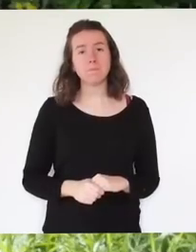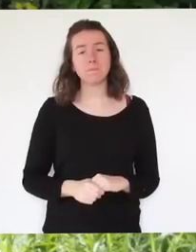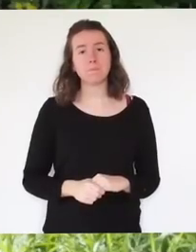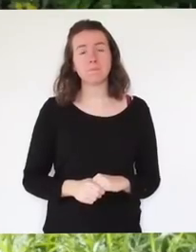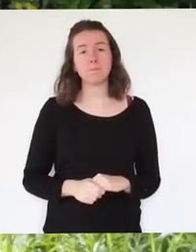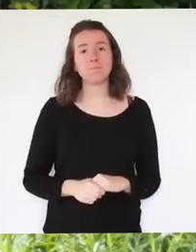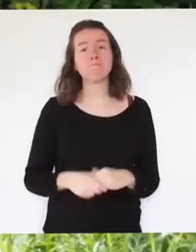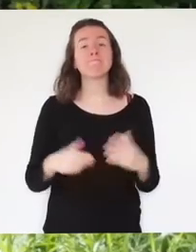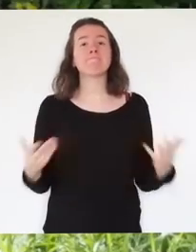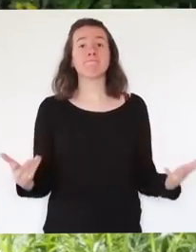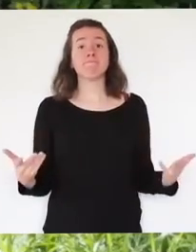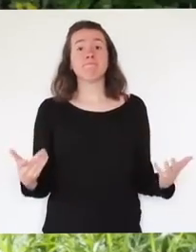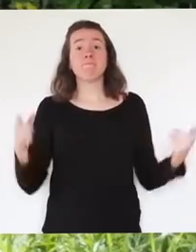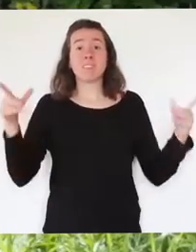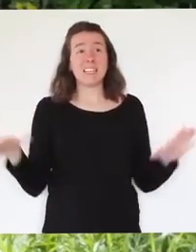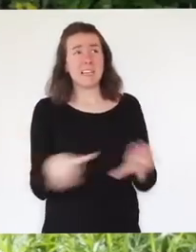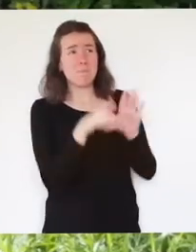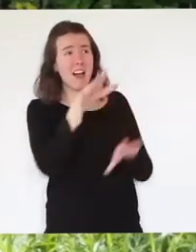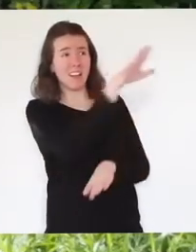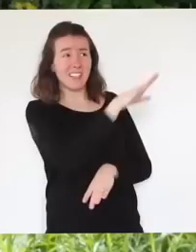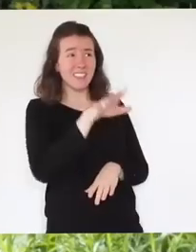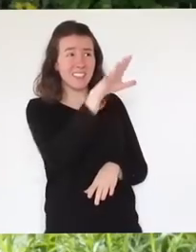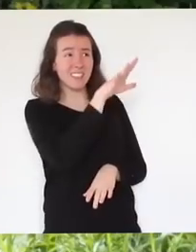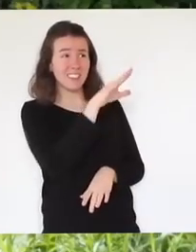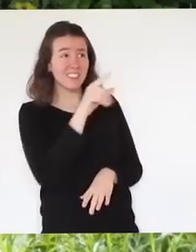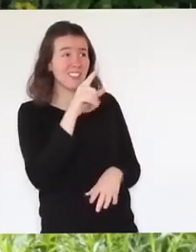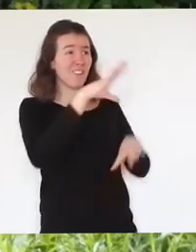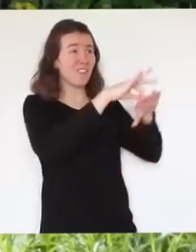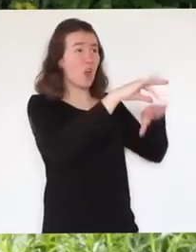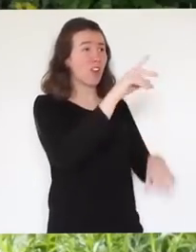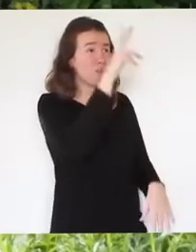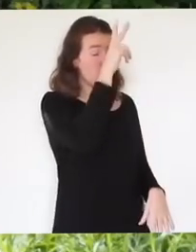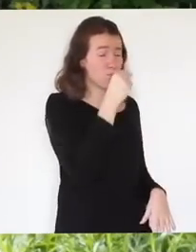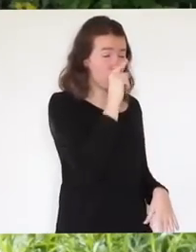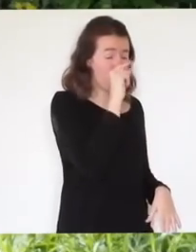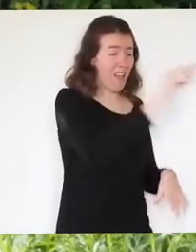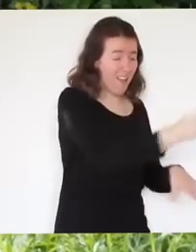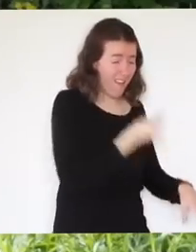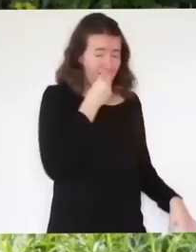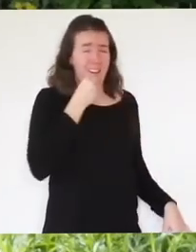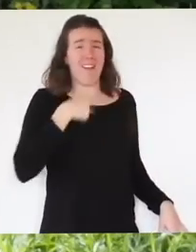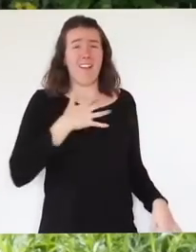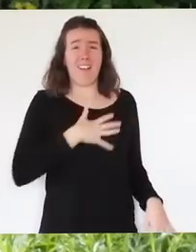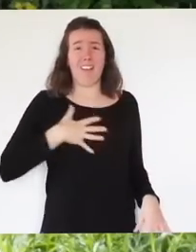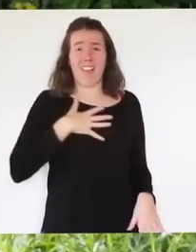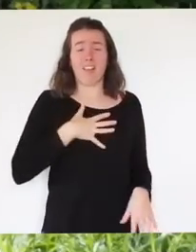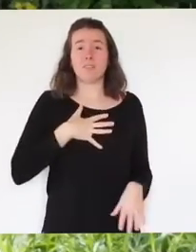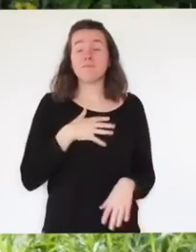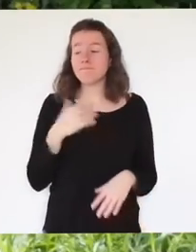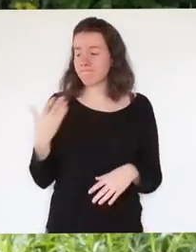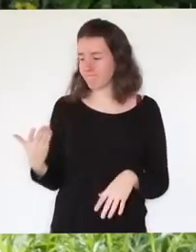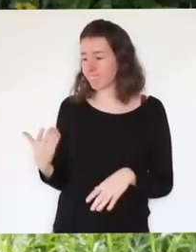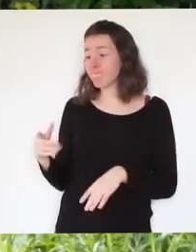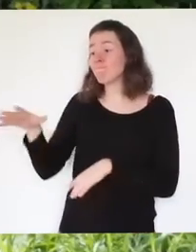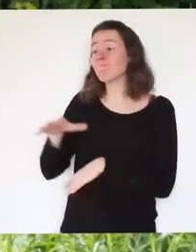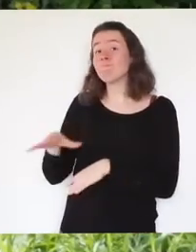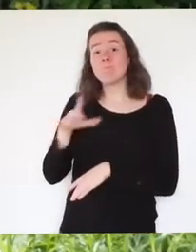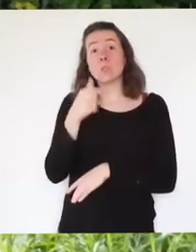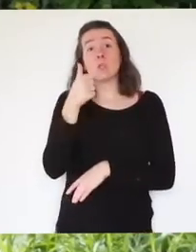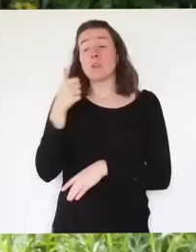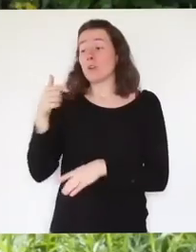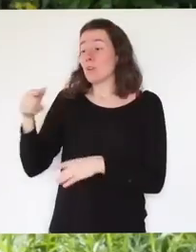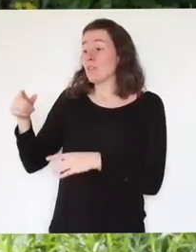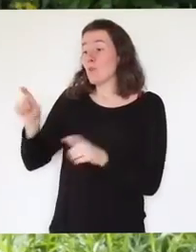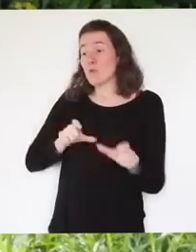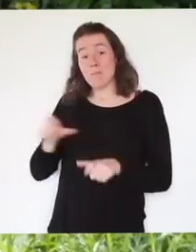Voilà des images qui donnent à la viande de poulet un goût bien amer. Ça fait déjà une semaine que leurs petits camarades sont partis à l'abattoir. Au même âge,